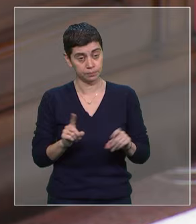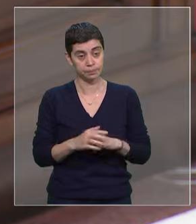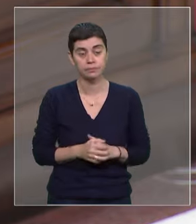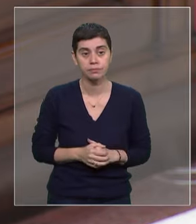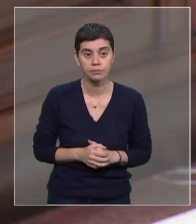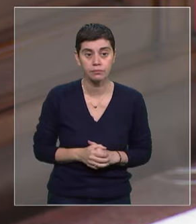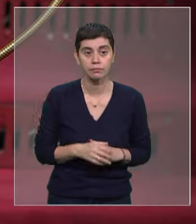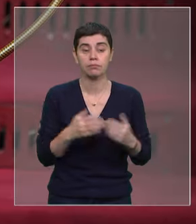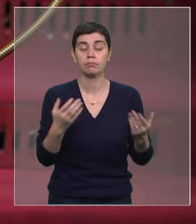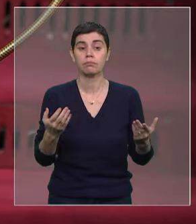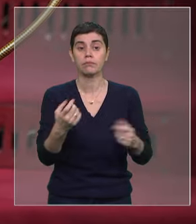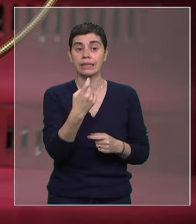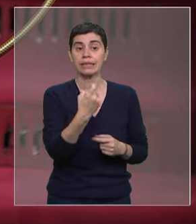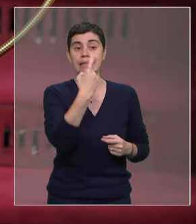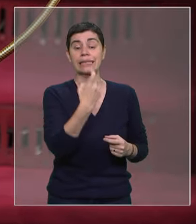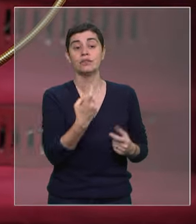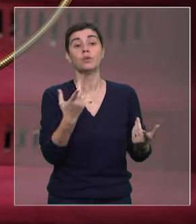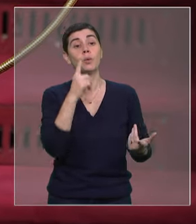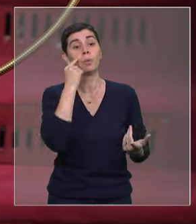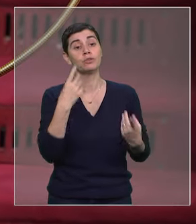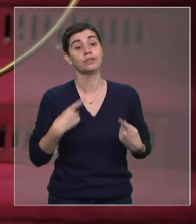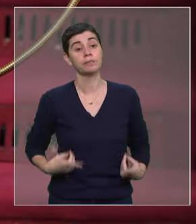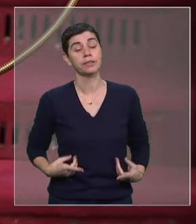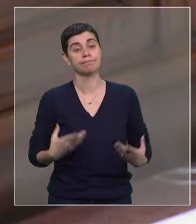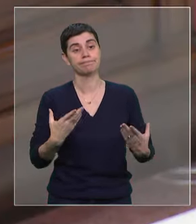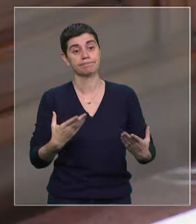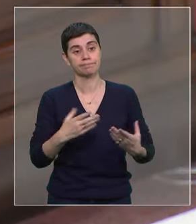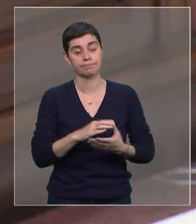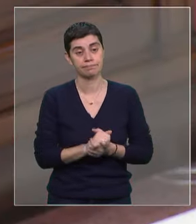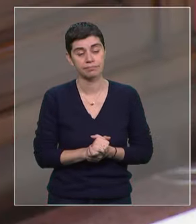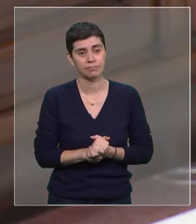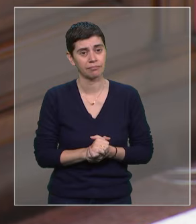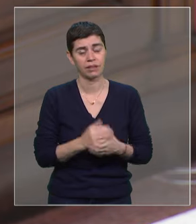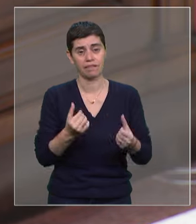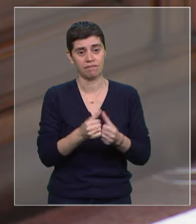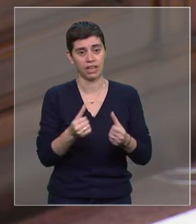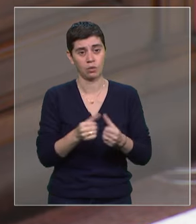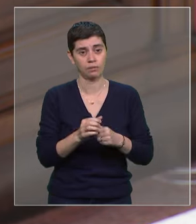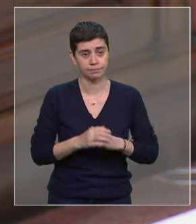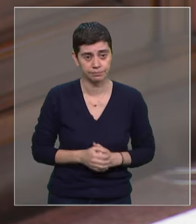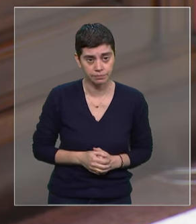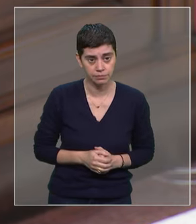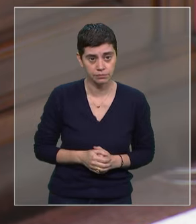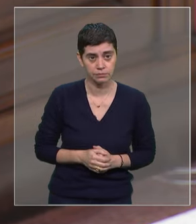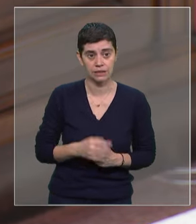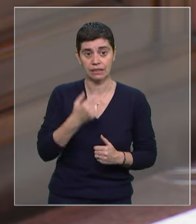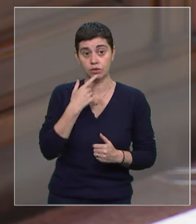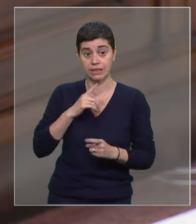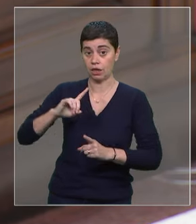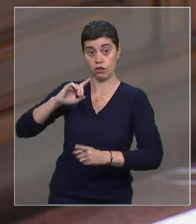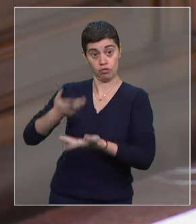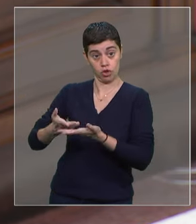Avec votre question, monsieur le député Bernalicis, vous piétinez l'autorité de la chose